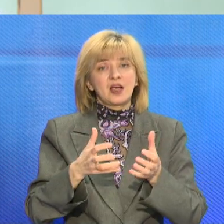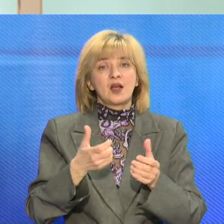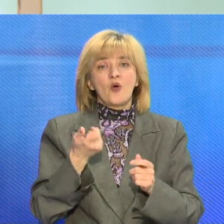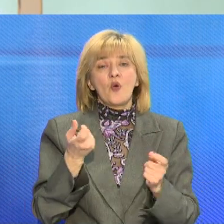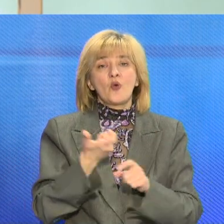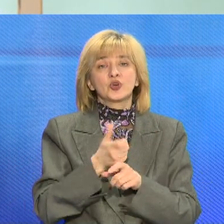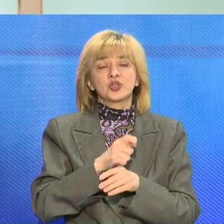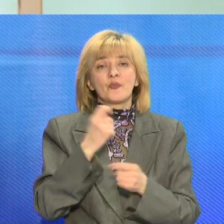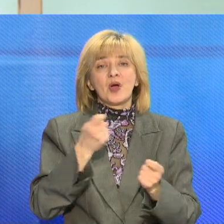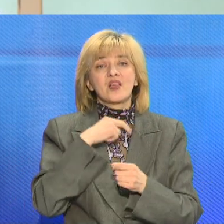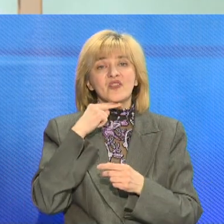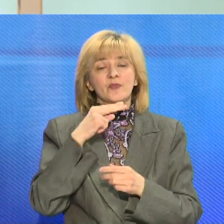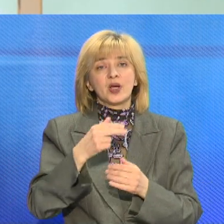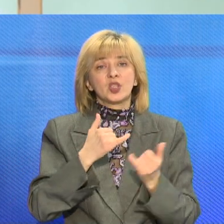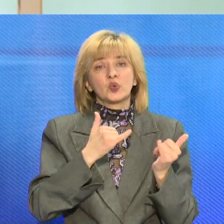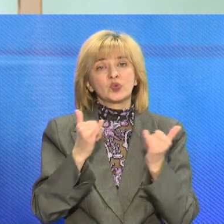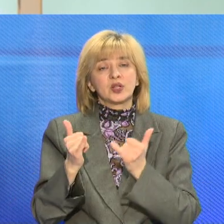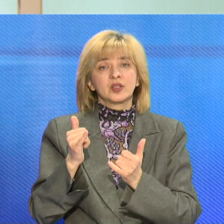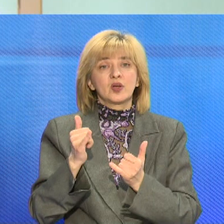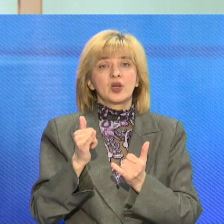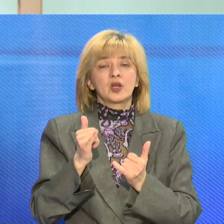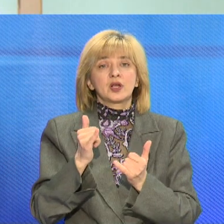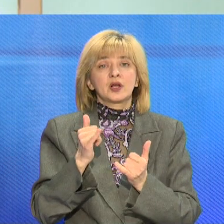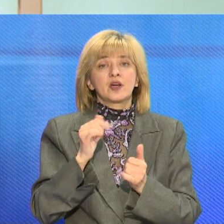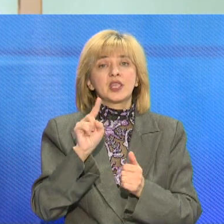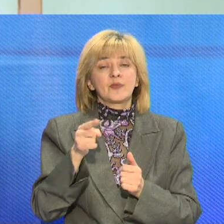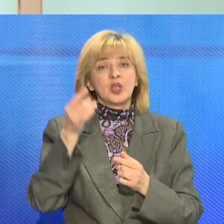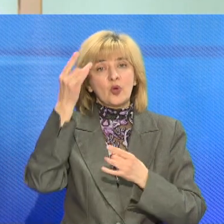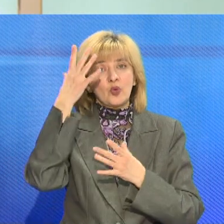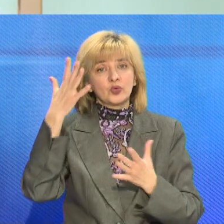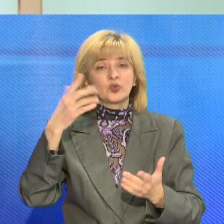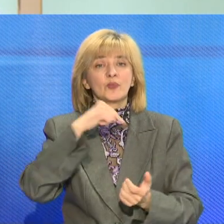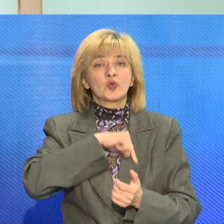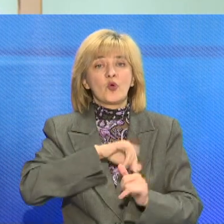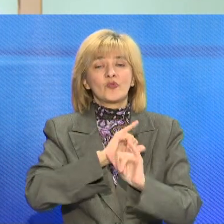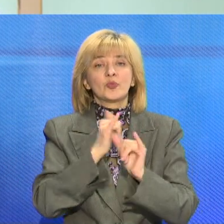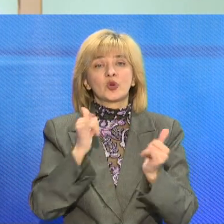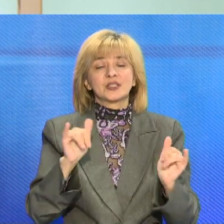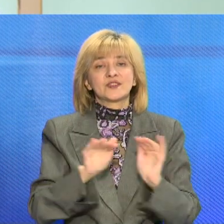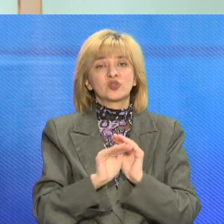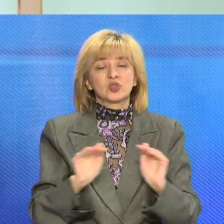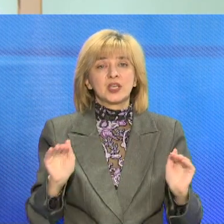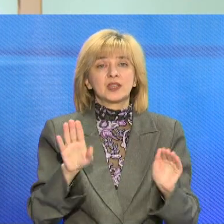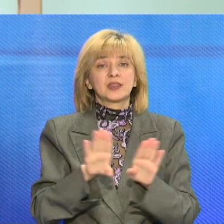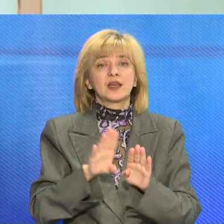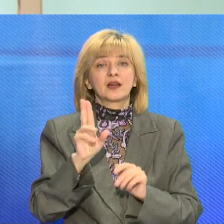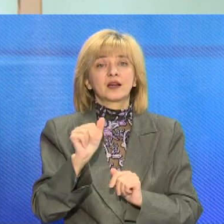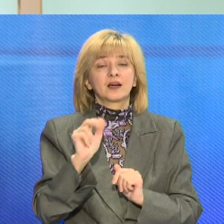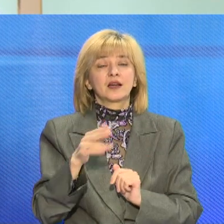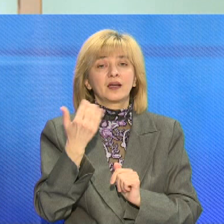очень мало внимания уделяют, может быть, родители со своей стороны, именно культурному, духовному развитию детей, так как они